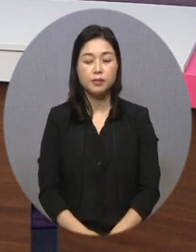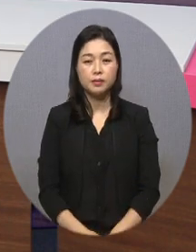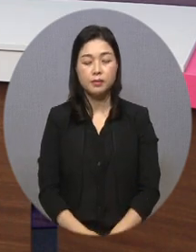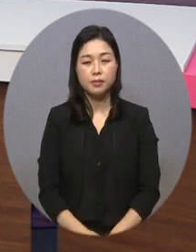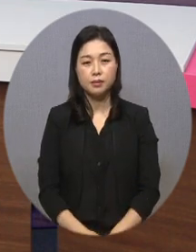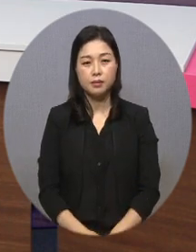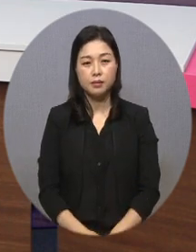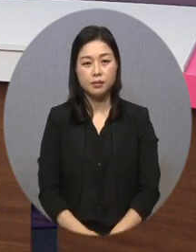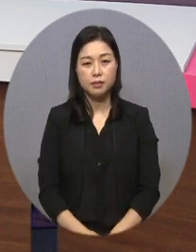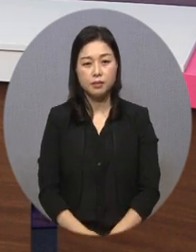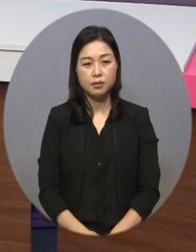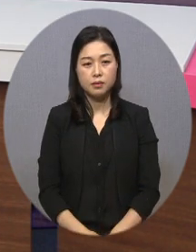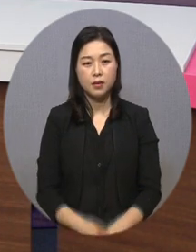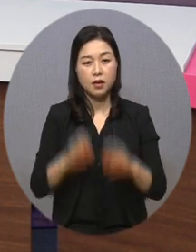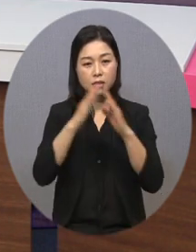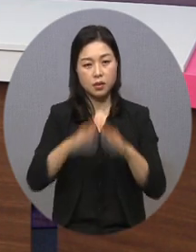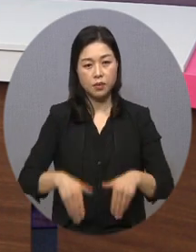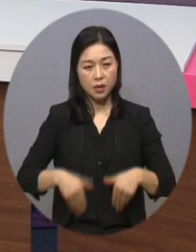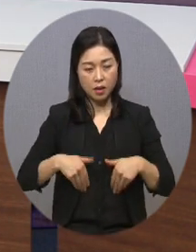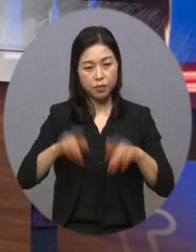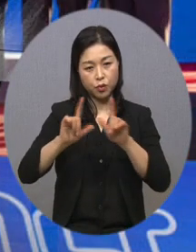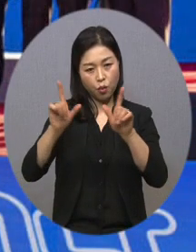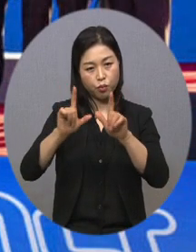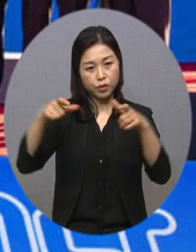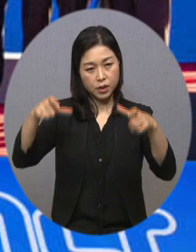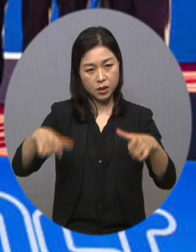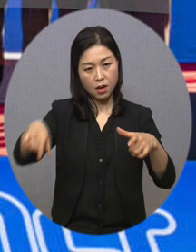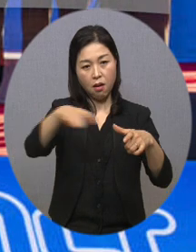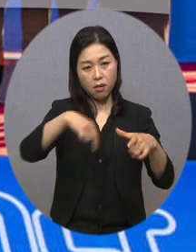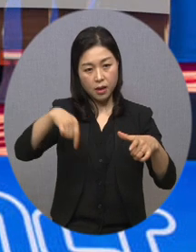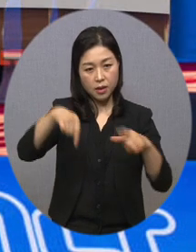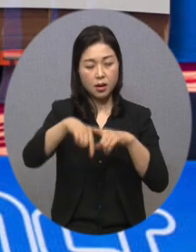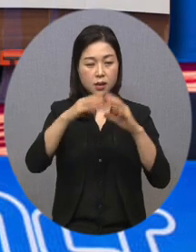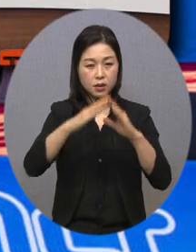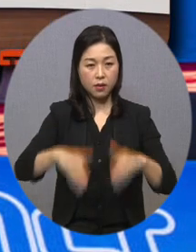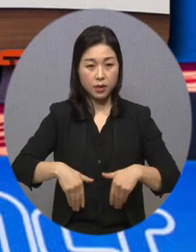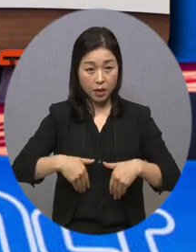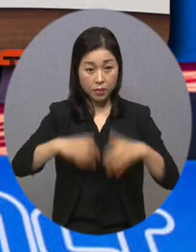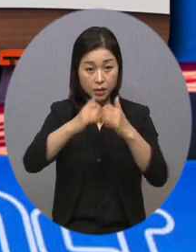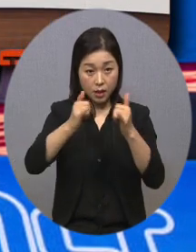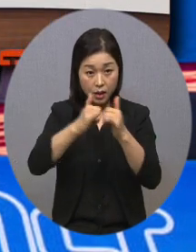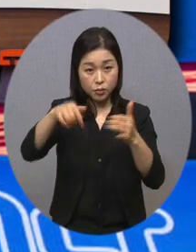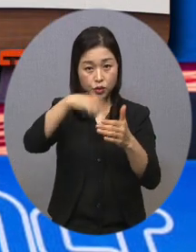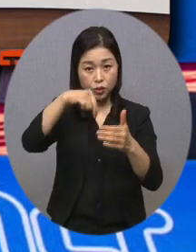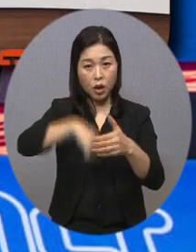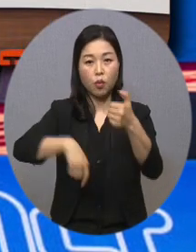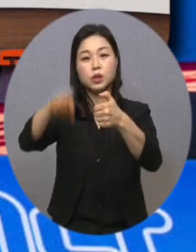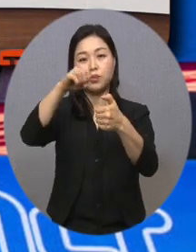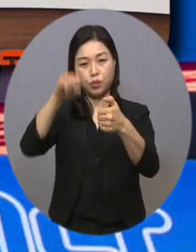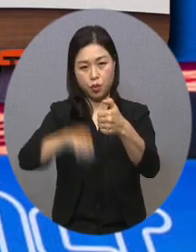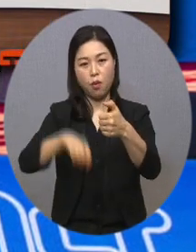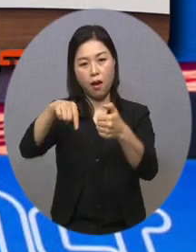예, 우리 전남 동북권의 경우에는 전남 전체 인구의 50%를 차지하고 있고